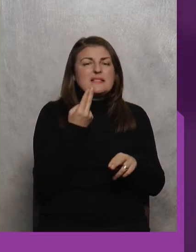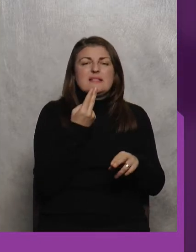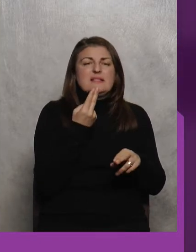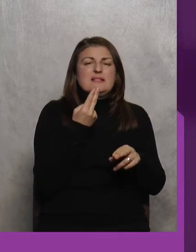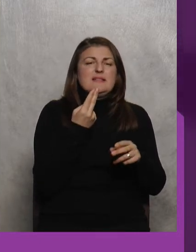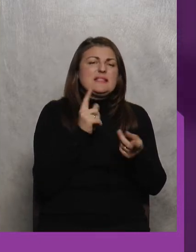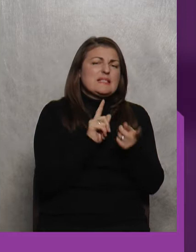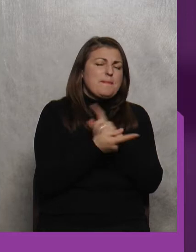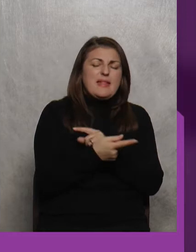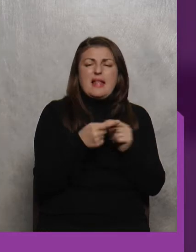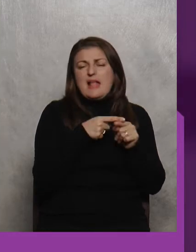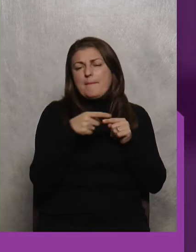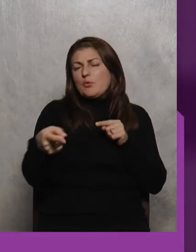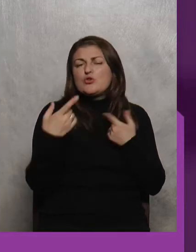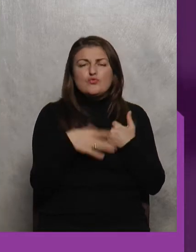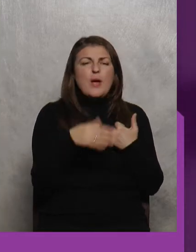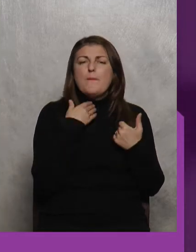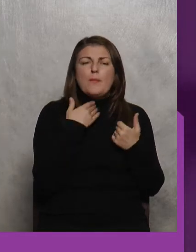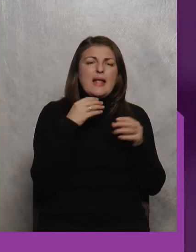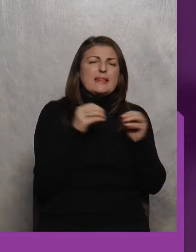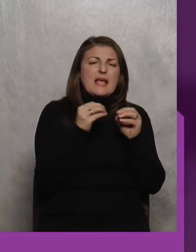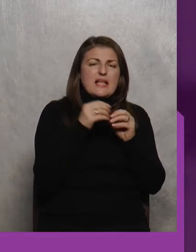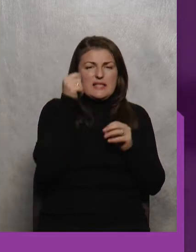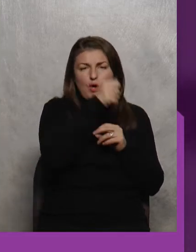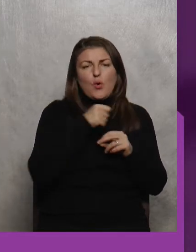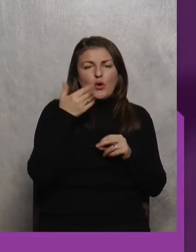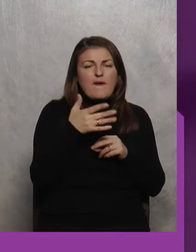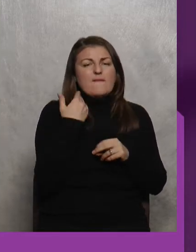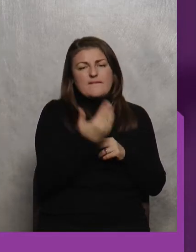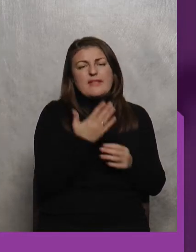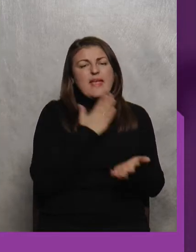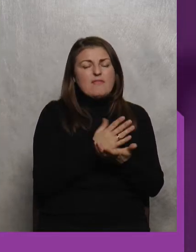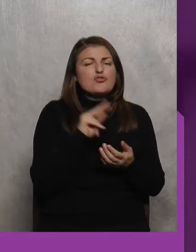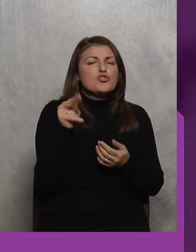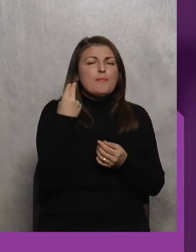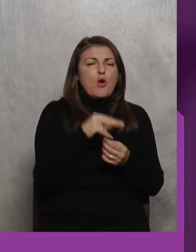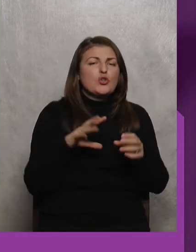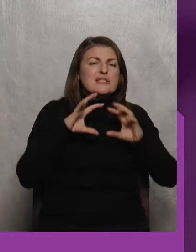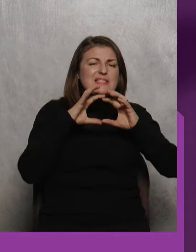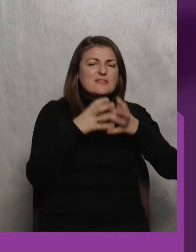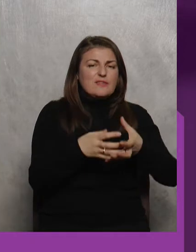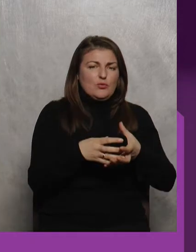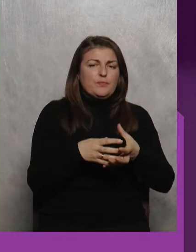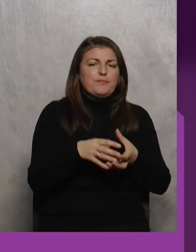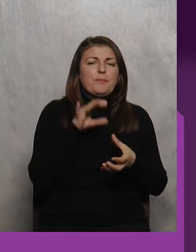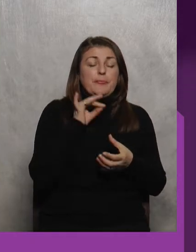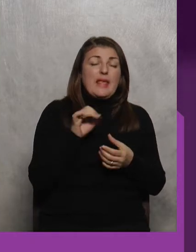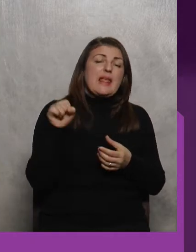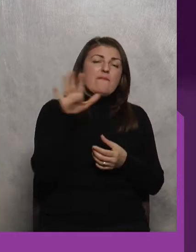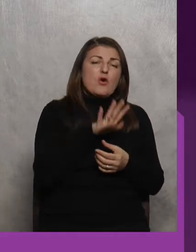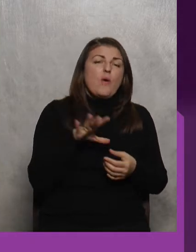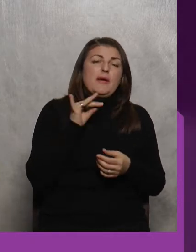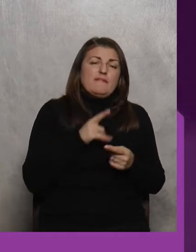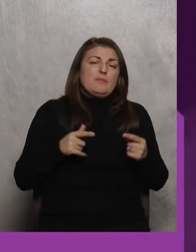безмінний на протязі вже, по-моєму, 10 років, він є чемпіоном світу і Європи,